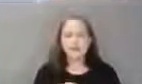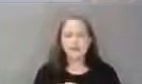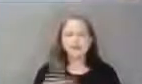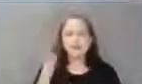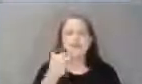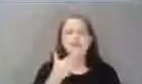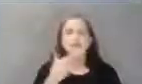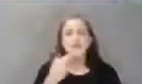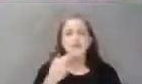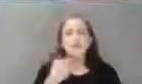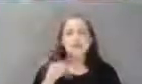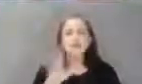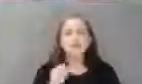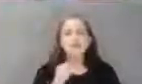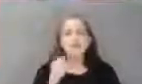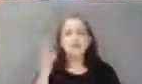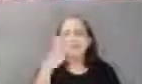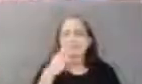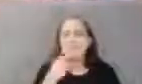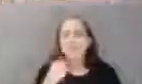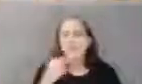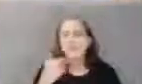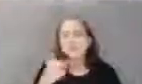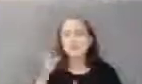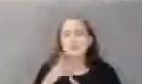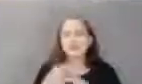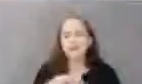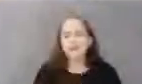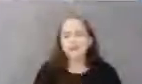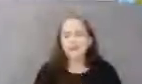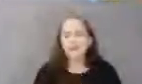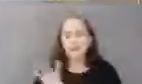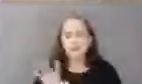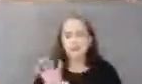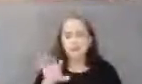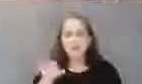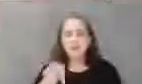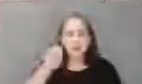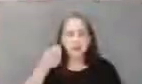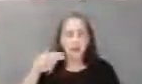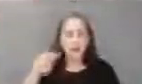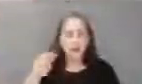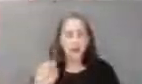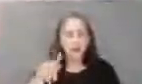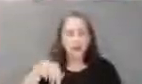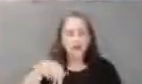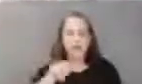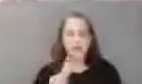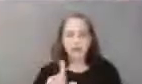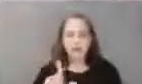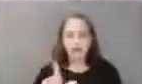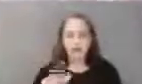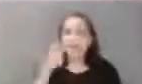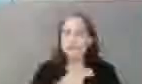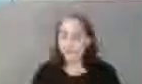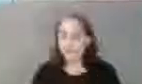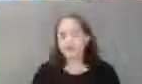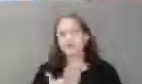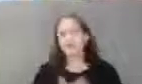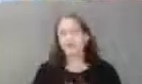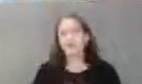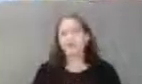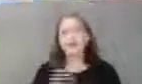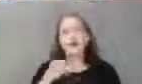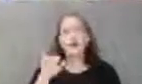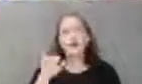Hello! Pasensya na, pinatigil saglit. Kamusta kayo? Okay naman? Ang dami mga poging mga bikers! Taas na